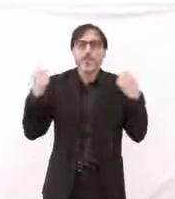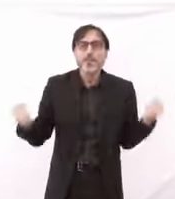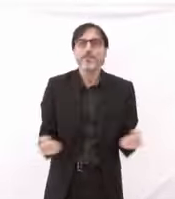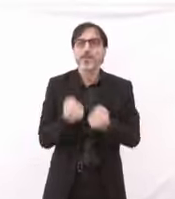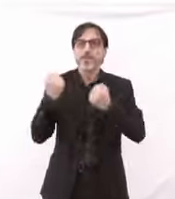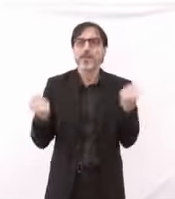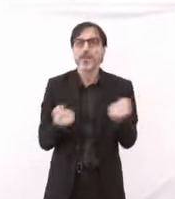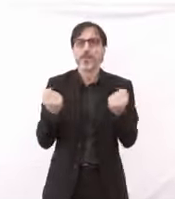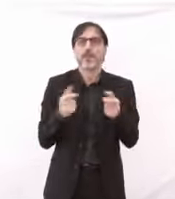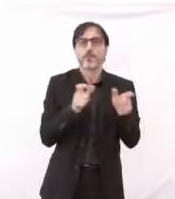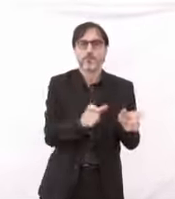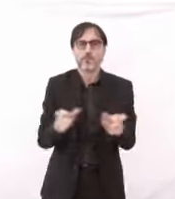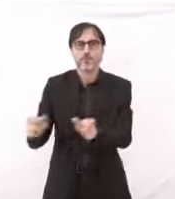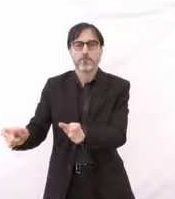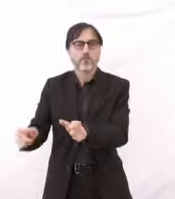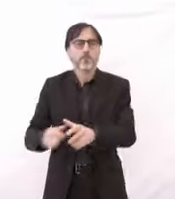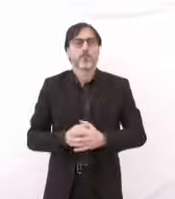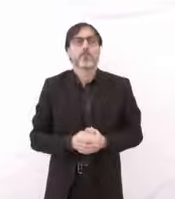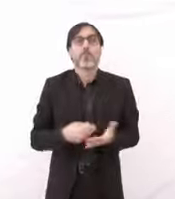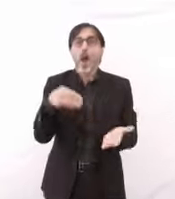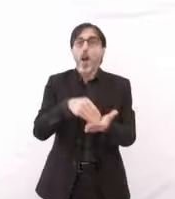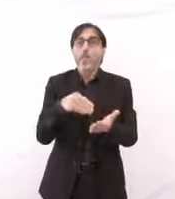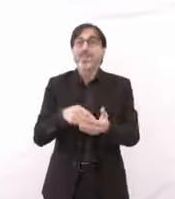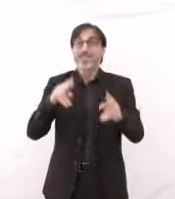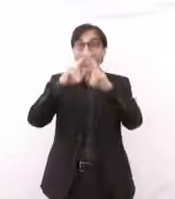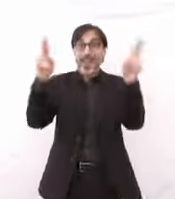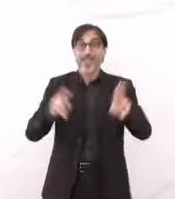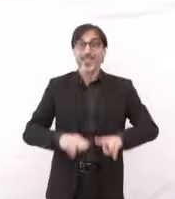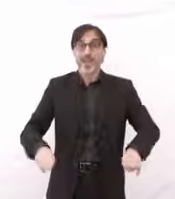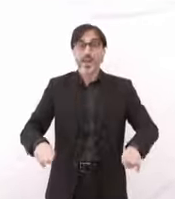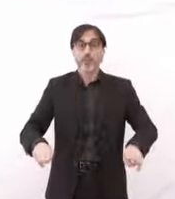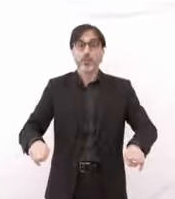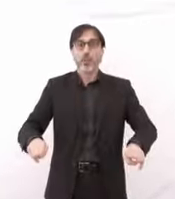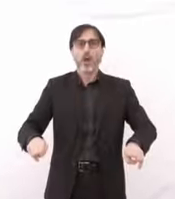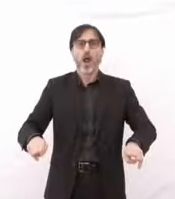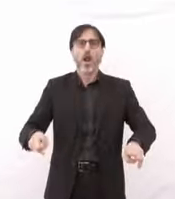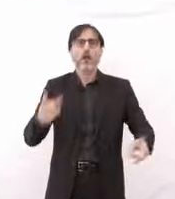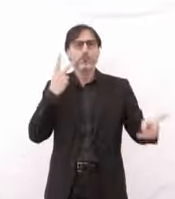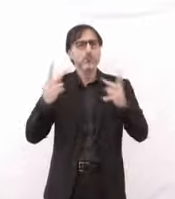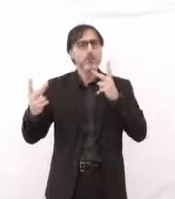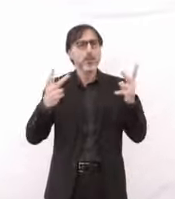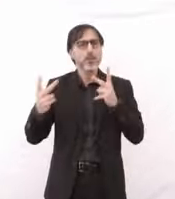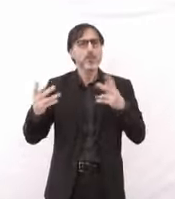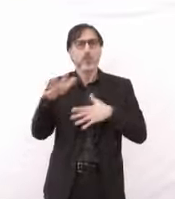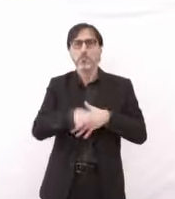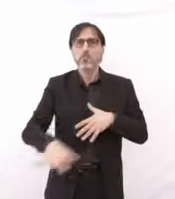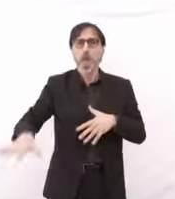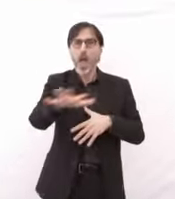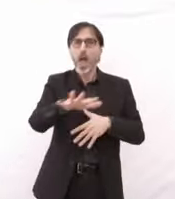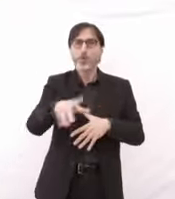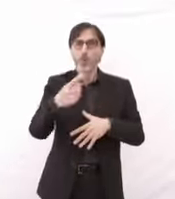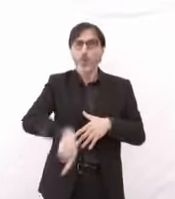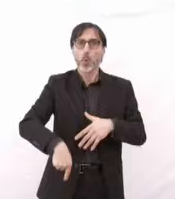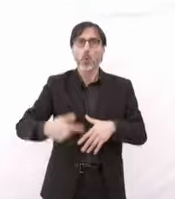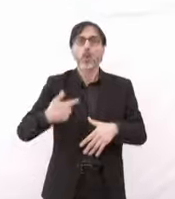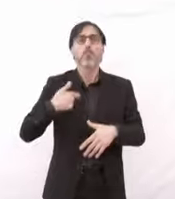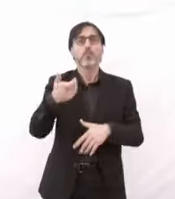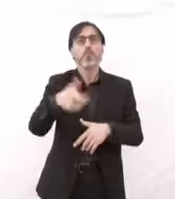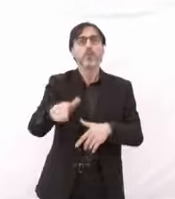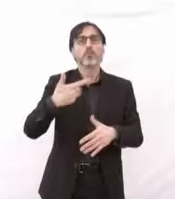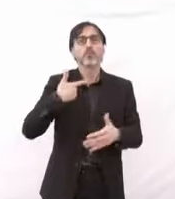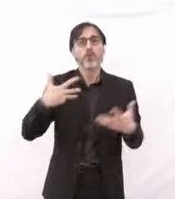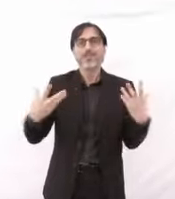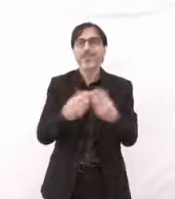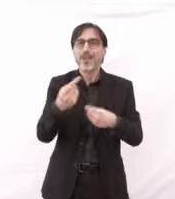iniziative specifiche. E questa presenza internazionale è visibile anche qui in piazza, perché abbiamo con